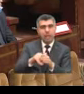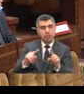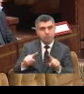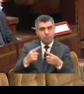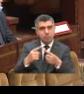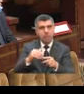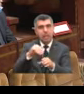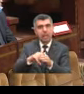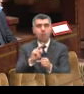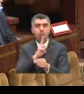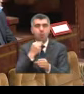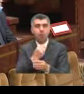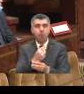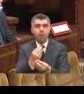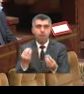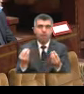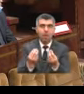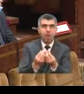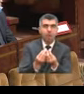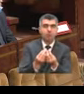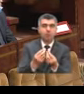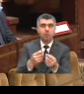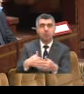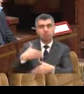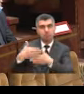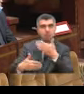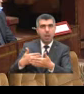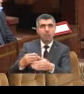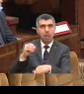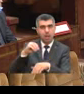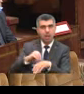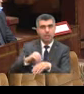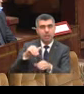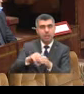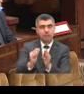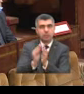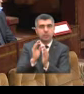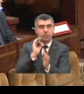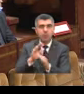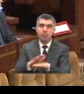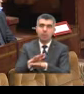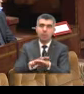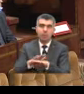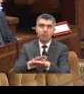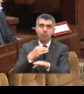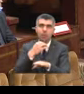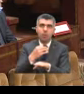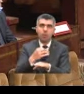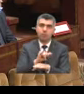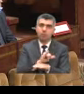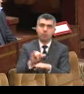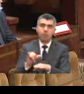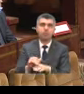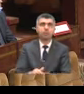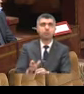معارضه، ماشي اغلبيه معارضه ومن بعد باش نعقبوا عليه نعطوا الكلمه للفريق ديالنا. سمح لي يا سيد الرئيس، هذا كيتسمى انحياز للفريق ديالك